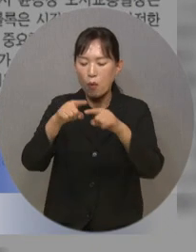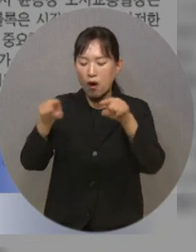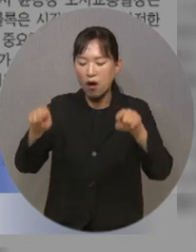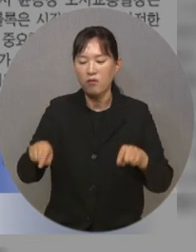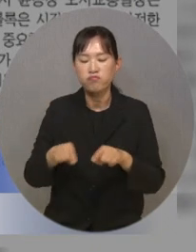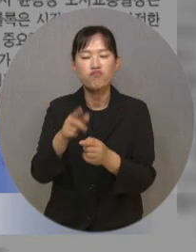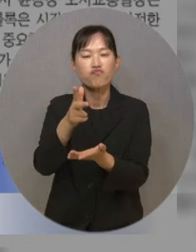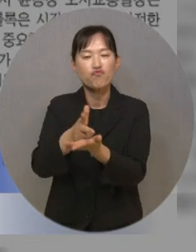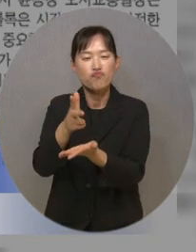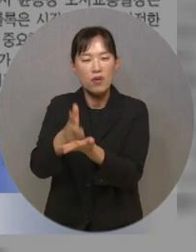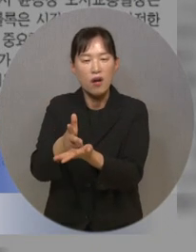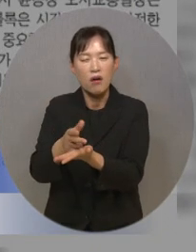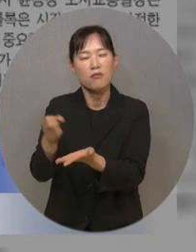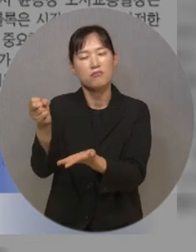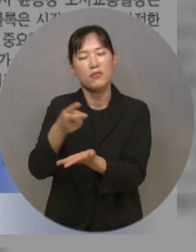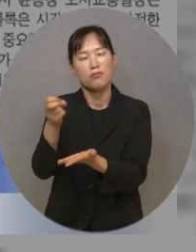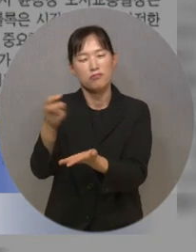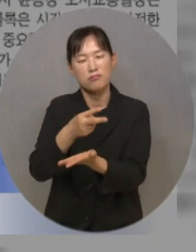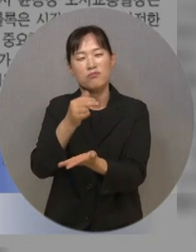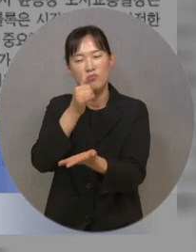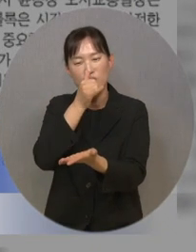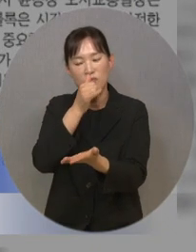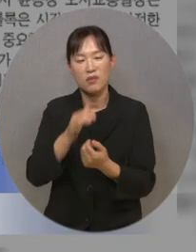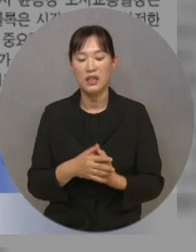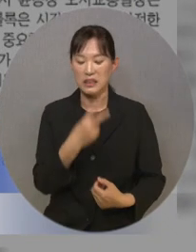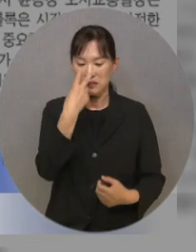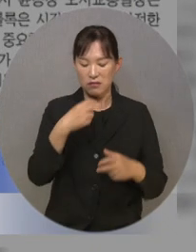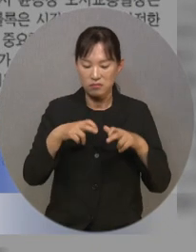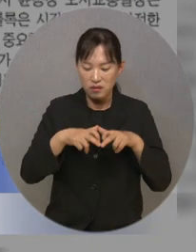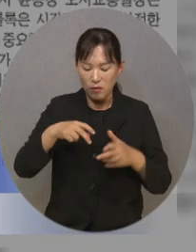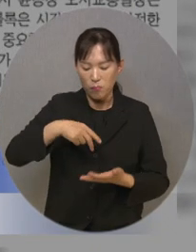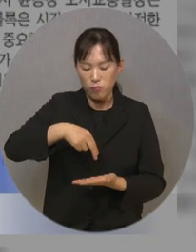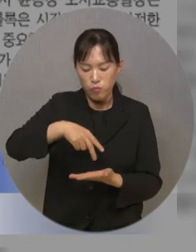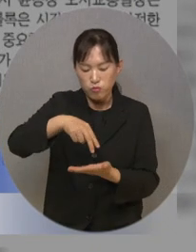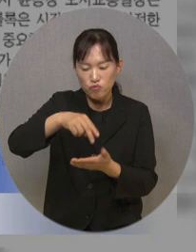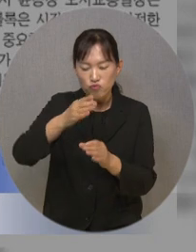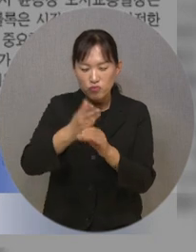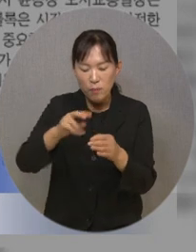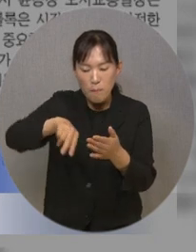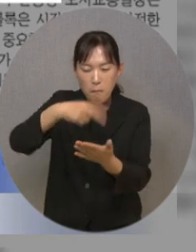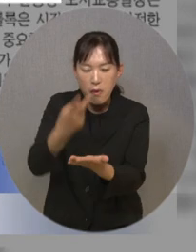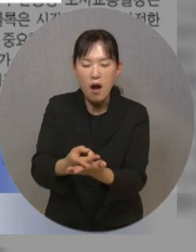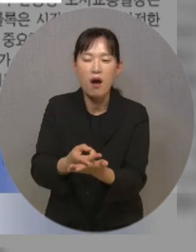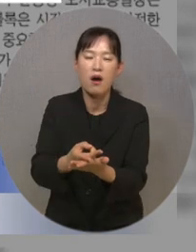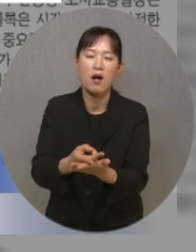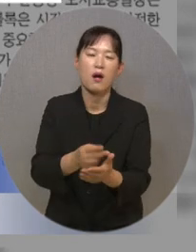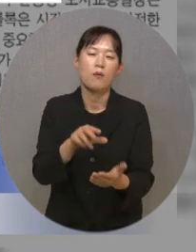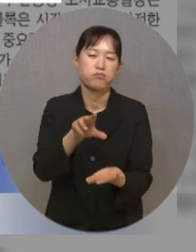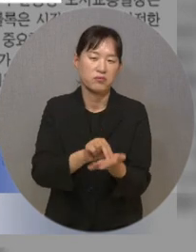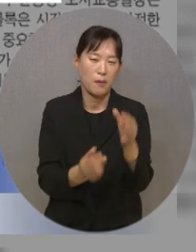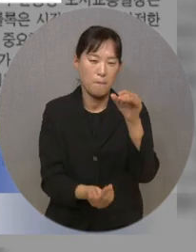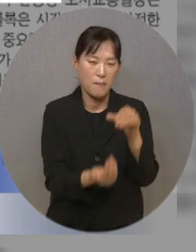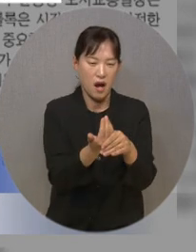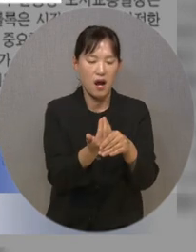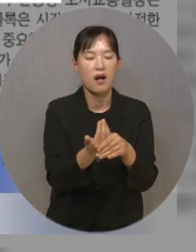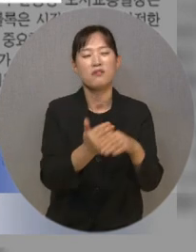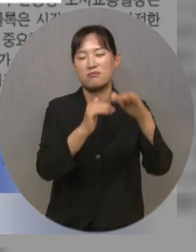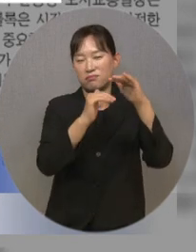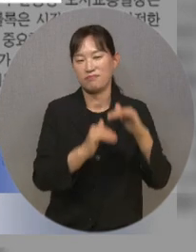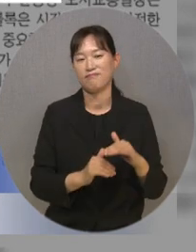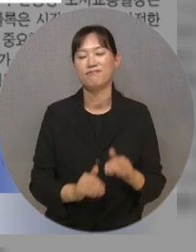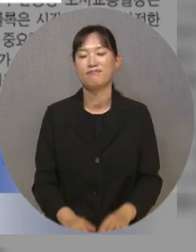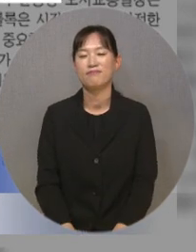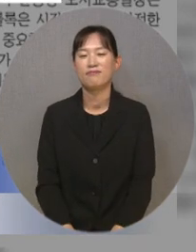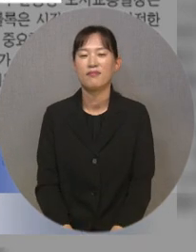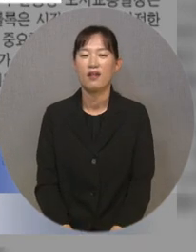위해 주차되는 경우가 빈번해지고 시각장애인이 보행 중 걸려 넘어지는 등 사고로 이어지고 있다는 내용을 다루고